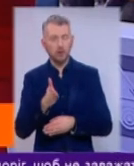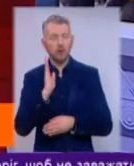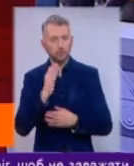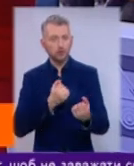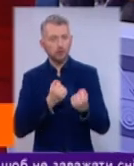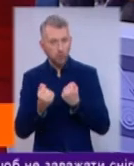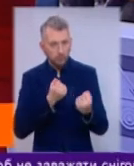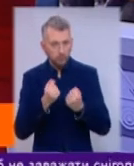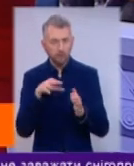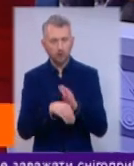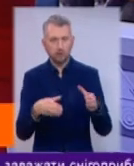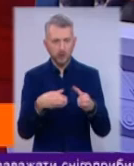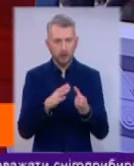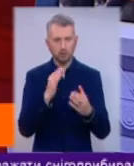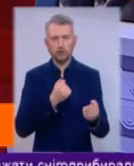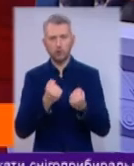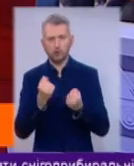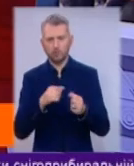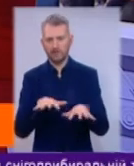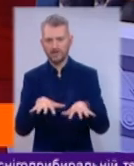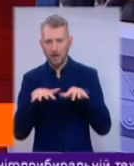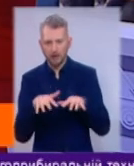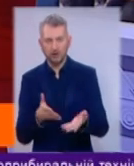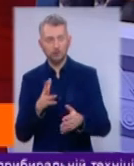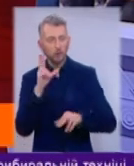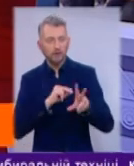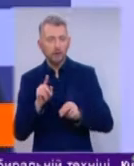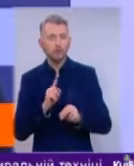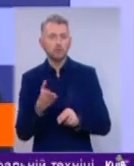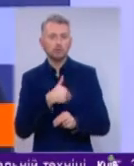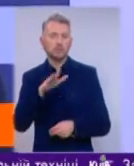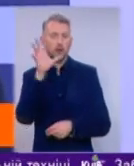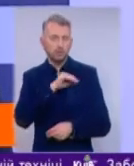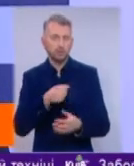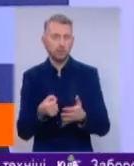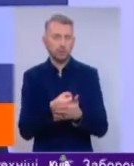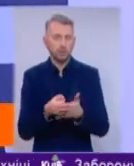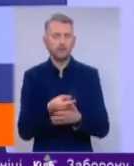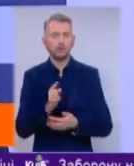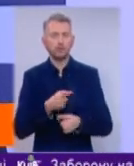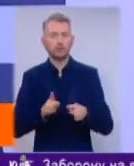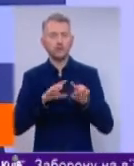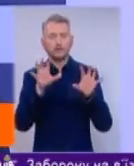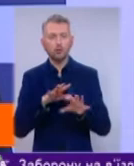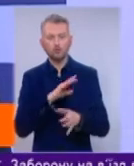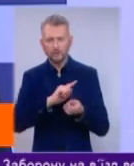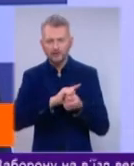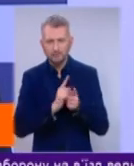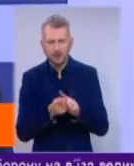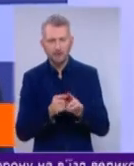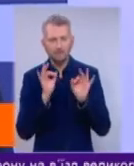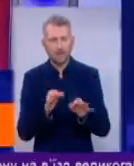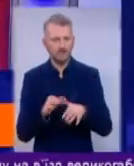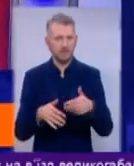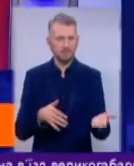боротьба в комітеті, буде боротьба в залі, сподіваємося на те, що нам таки вдасться добитися того, щоб цей закон був змінений в правильний